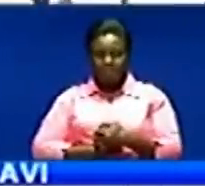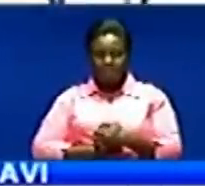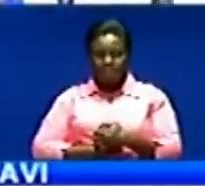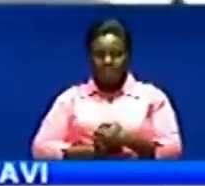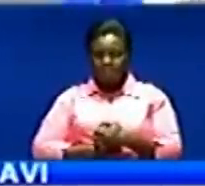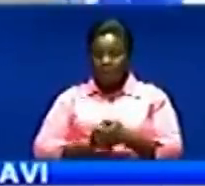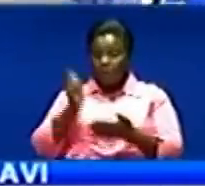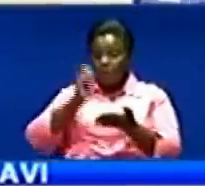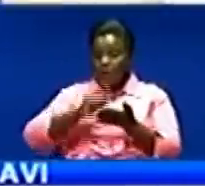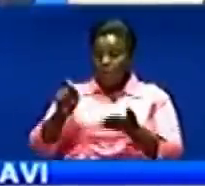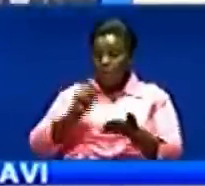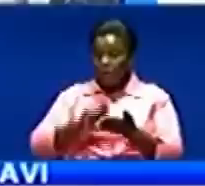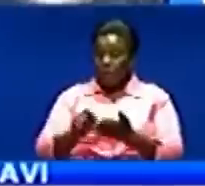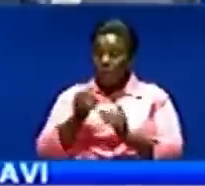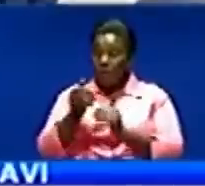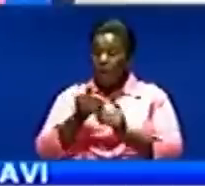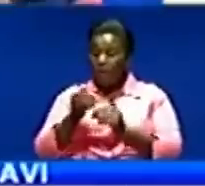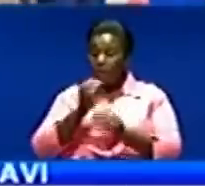Wanafunzi takriban